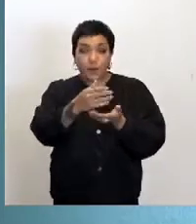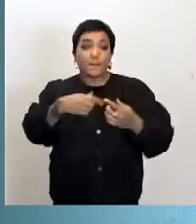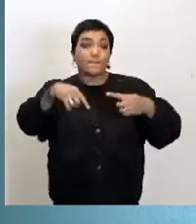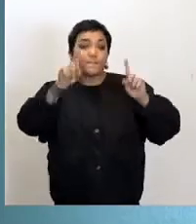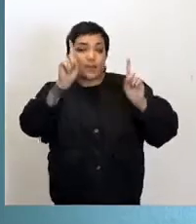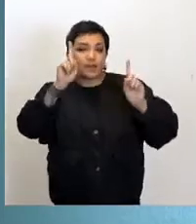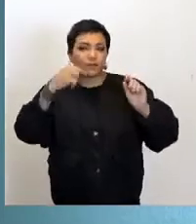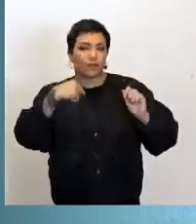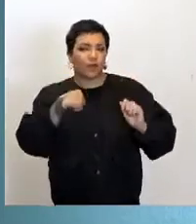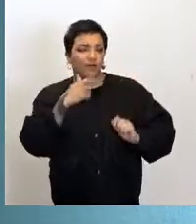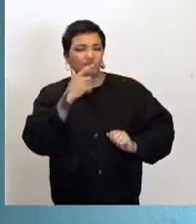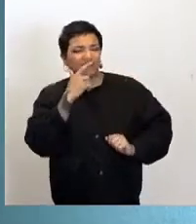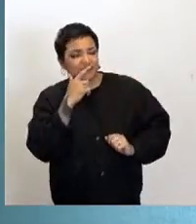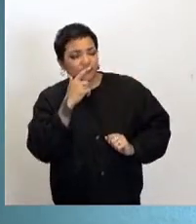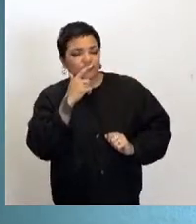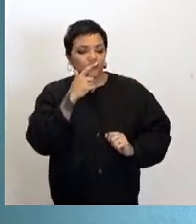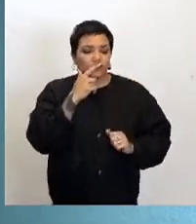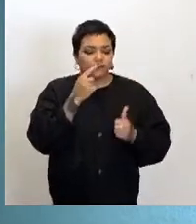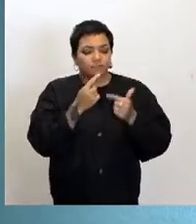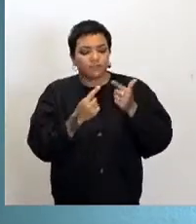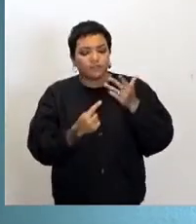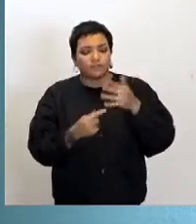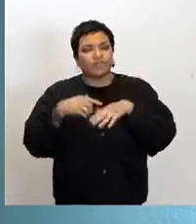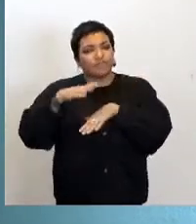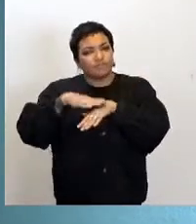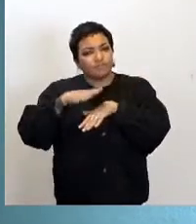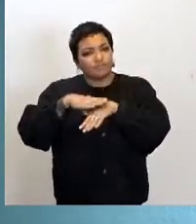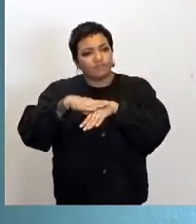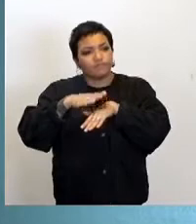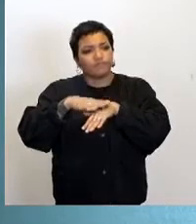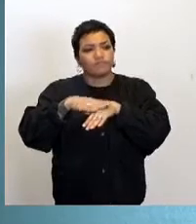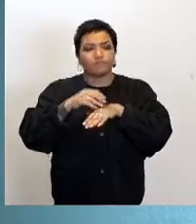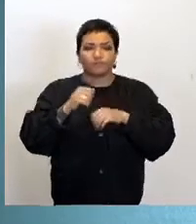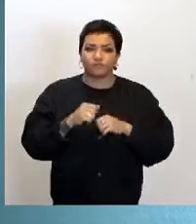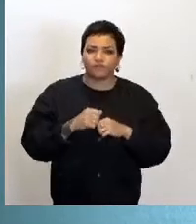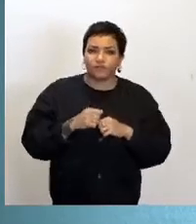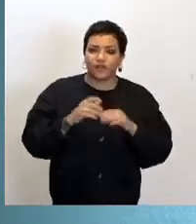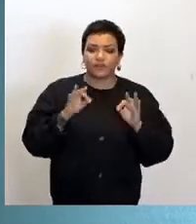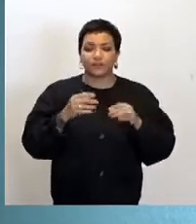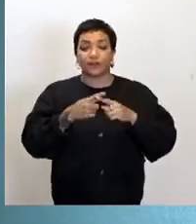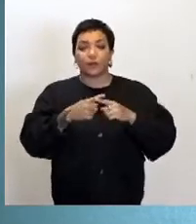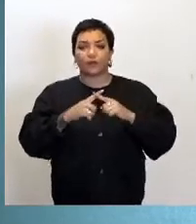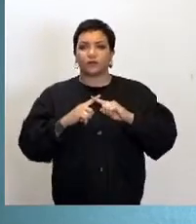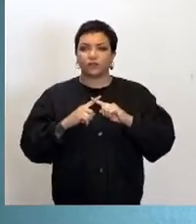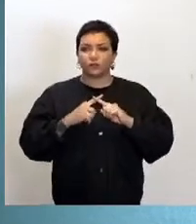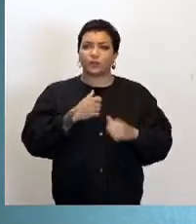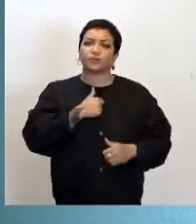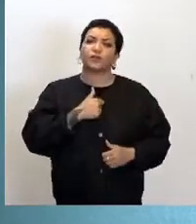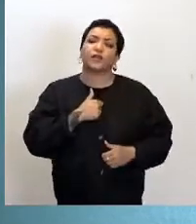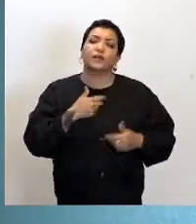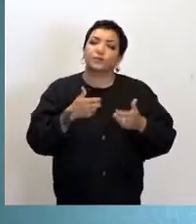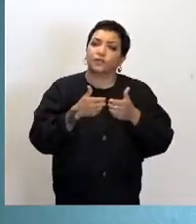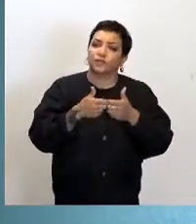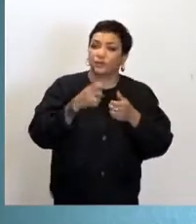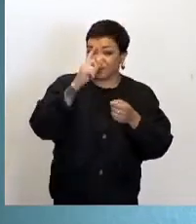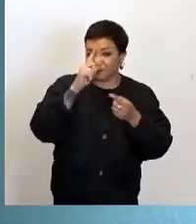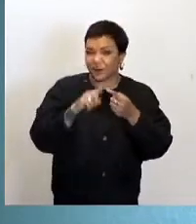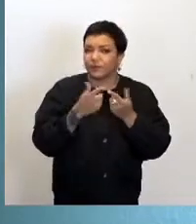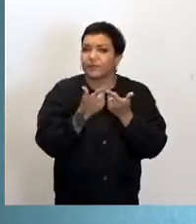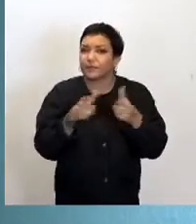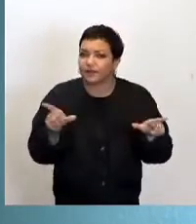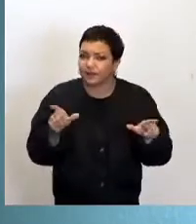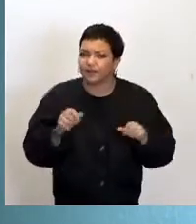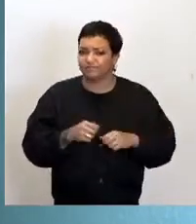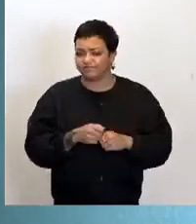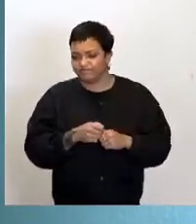certain nombre d'alertes et en tout cas de convictions plus personnelles sur ce qui relève d'abord de la liberté. Et jusqu'à quel point